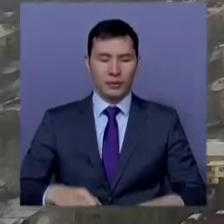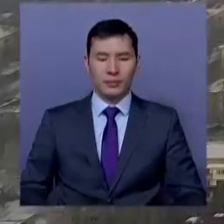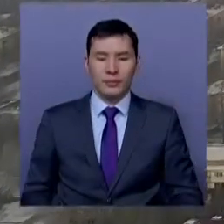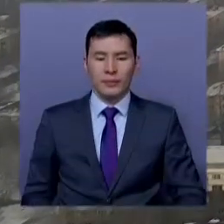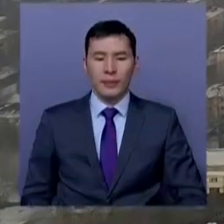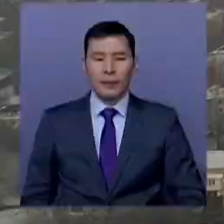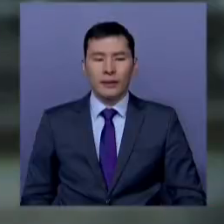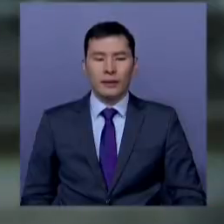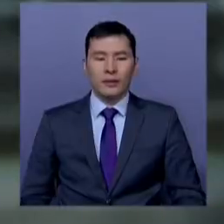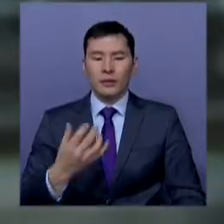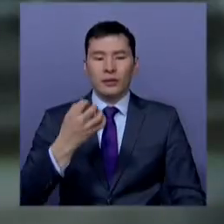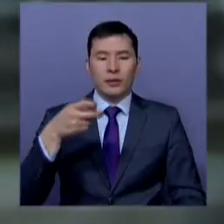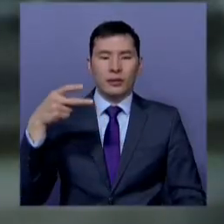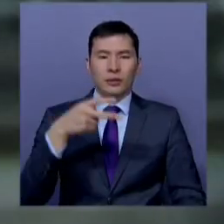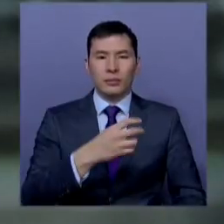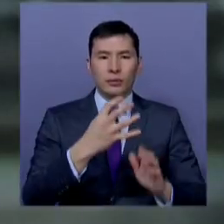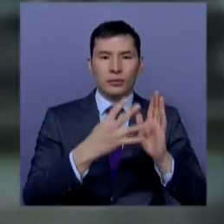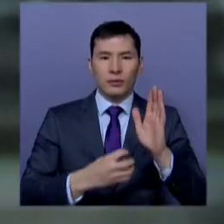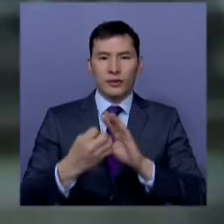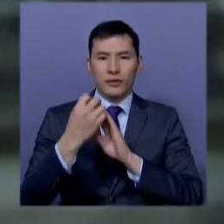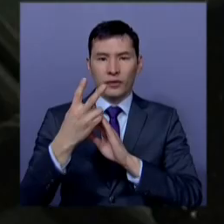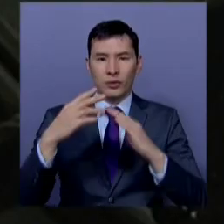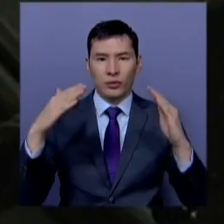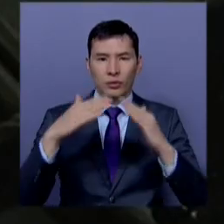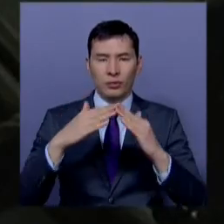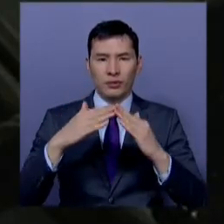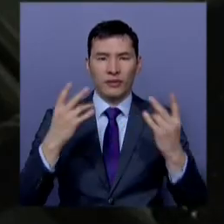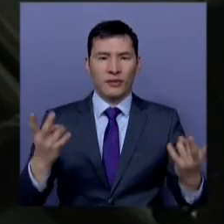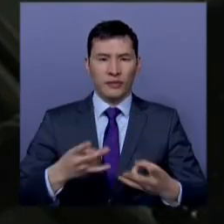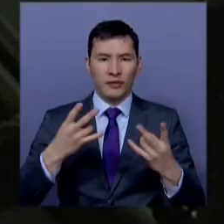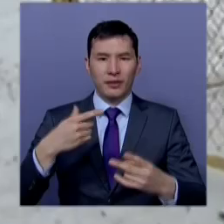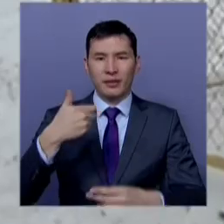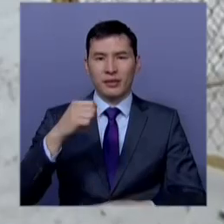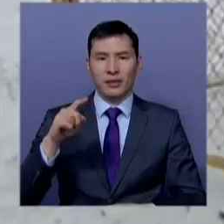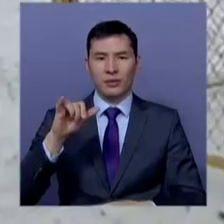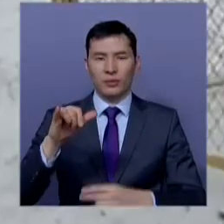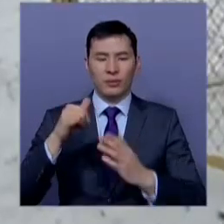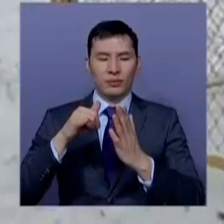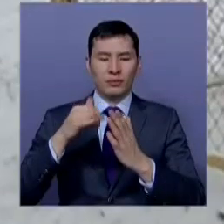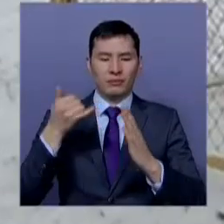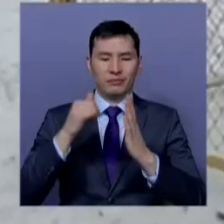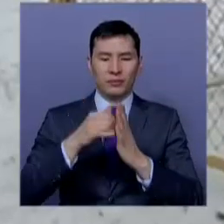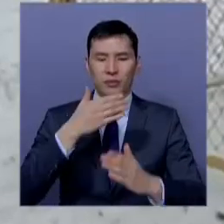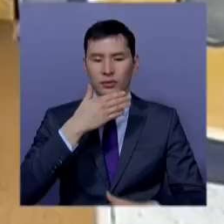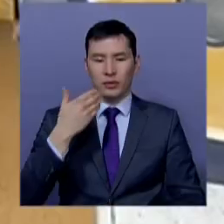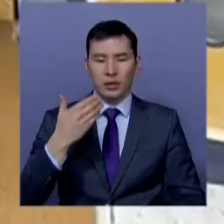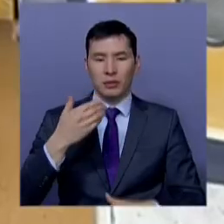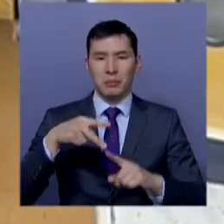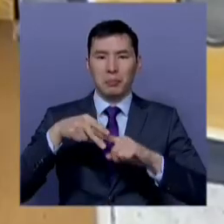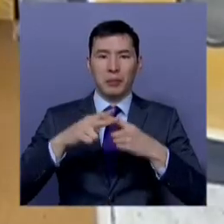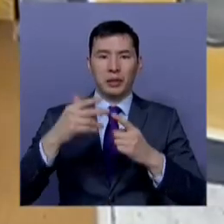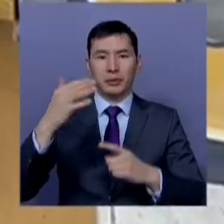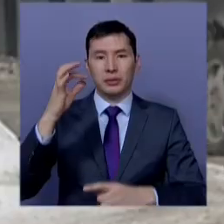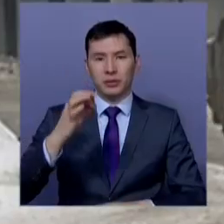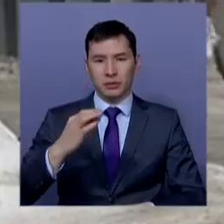сектордағы 2912 үй газдандырылмаған күйінде қалып отыр. Оның ішінде 1791 үйдің мәселесі жуық арада шешіледі деп күтілуде.